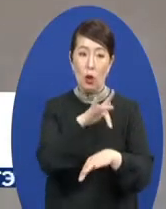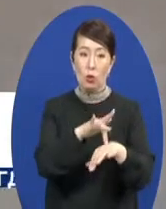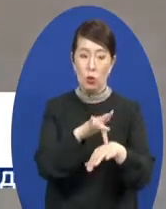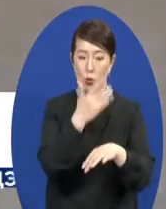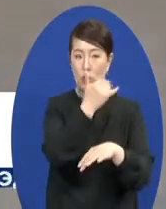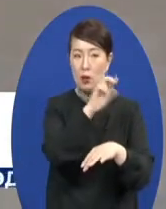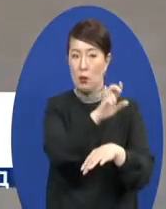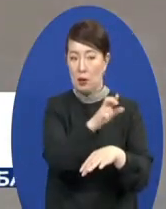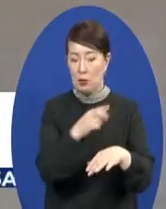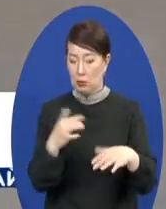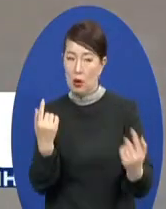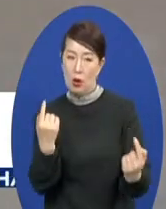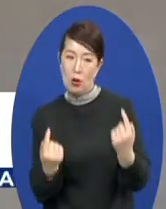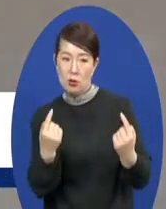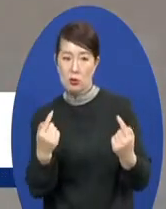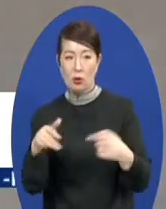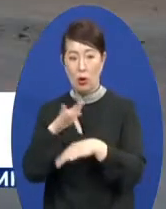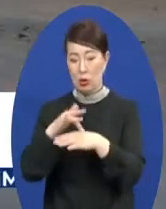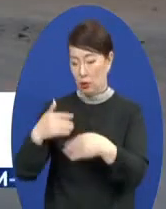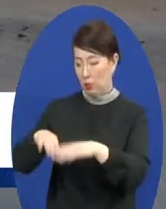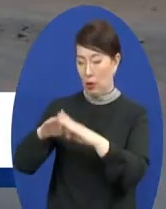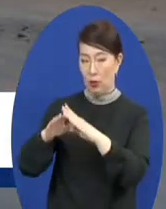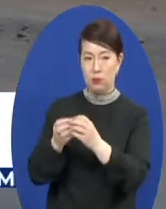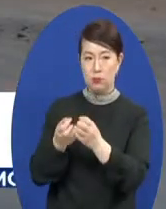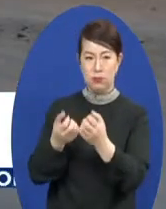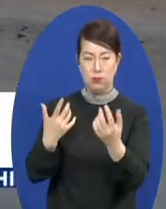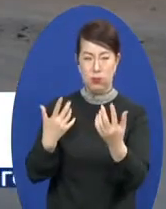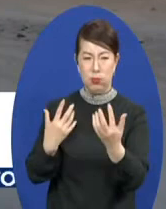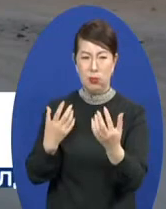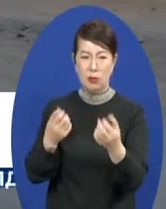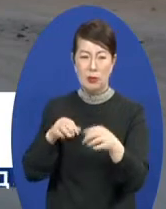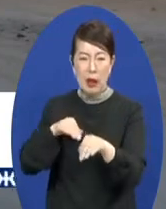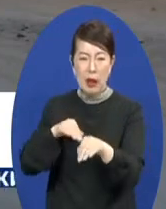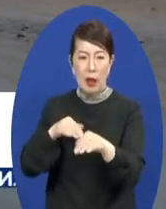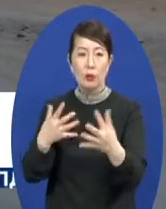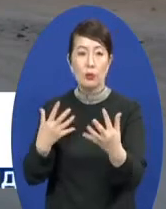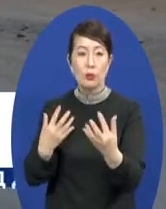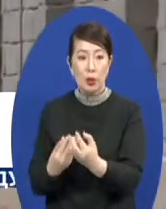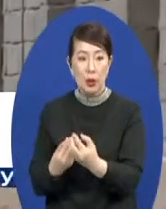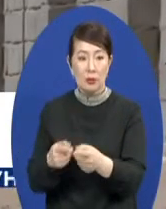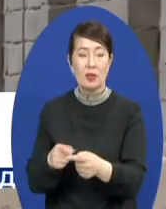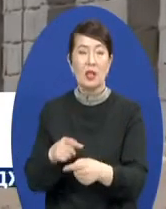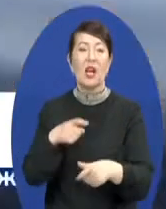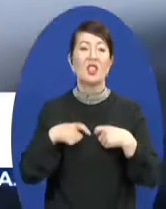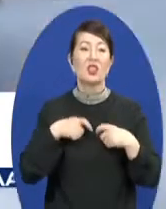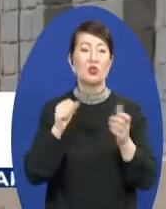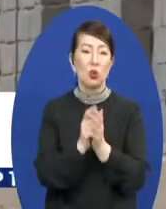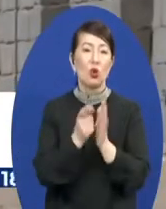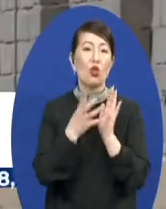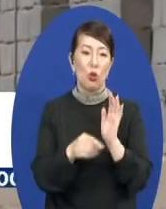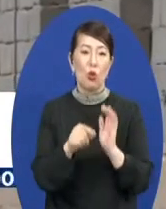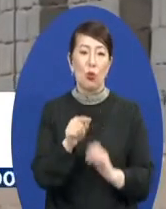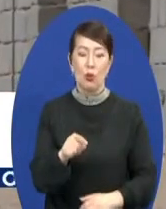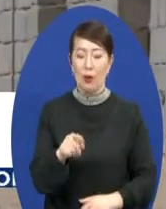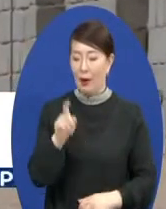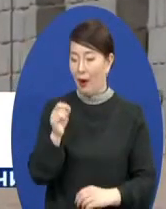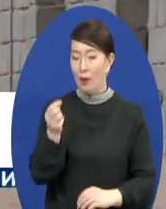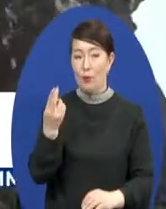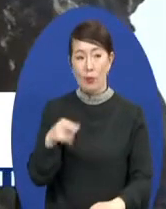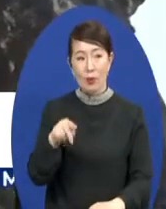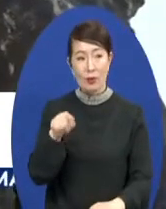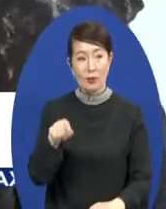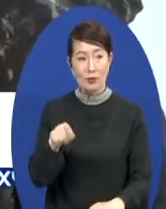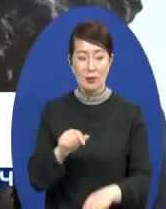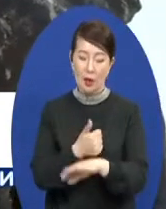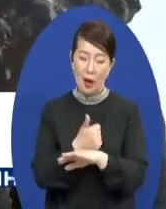нутгуудад Улаанбаатартаа өрсөлдөх хот байгуулснаар энэ төвлөрөл саарч эдийн засагт чухал нөлөө үзүүлнэ. Хамбогт хотын хувьд аялал